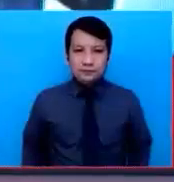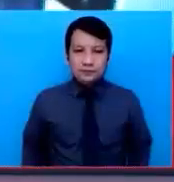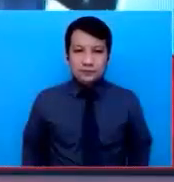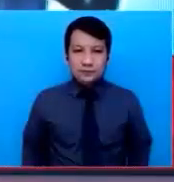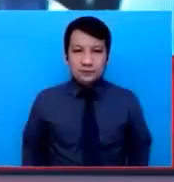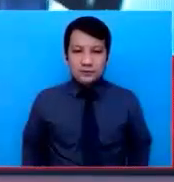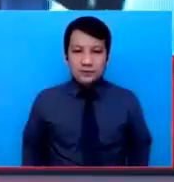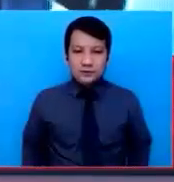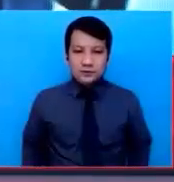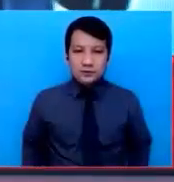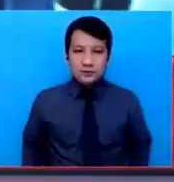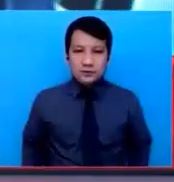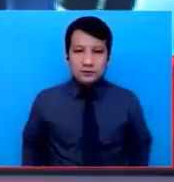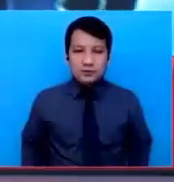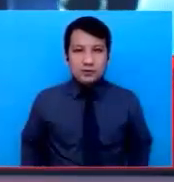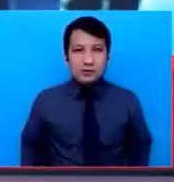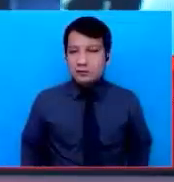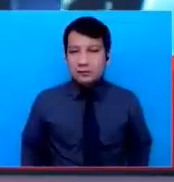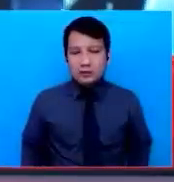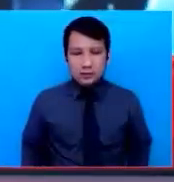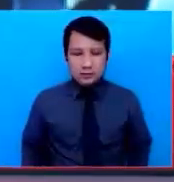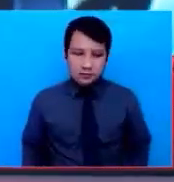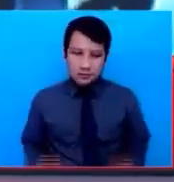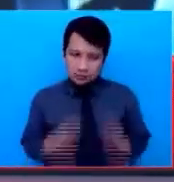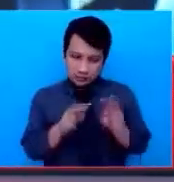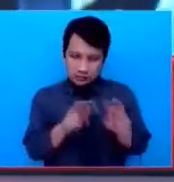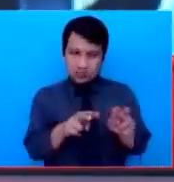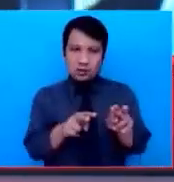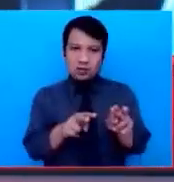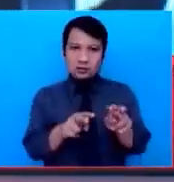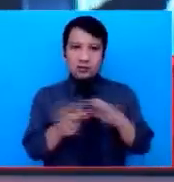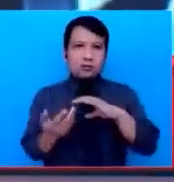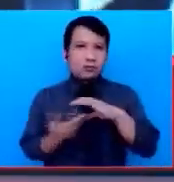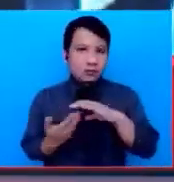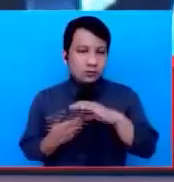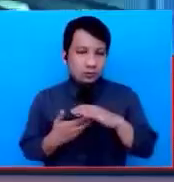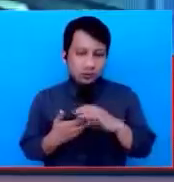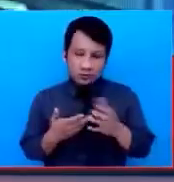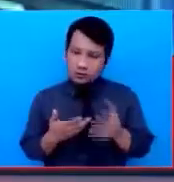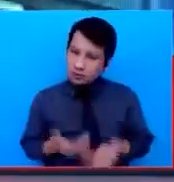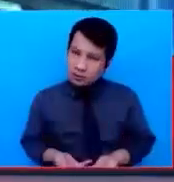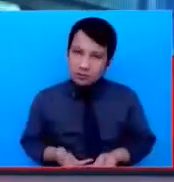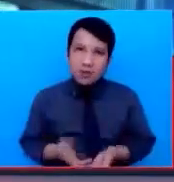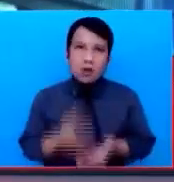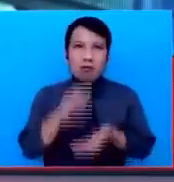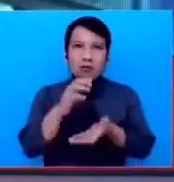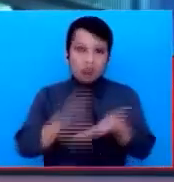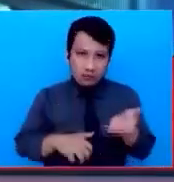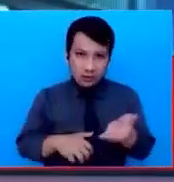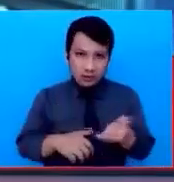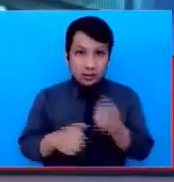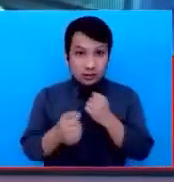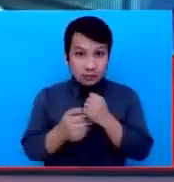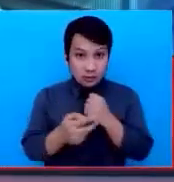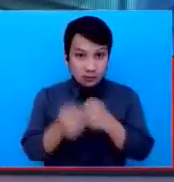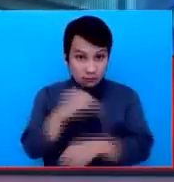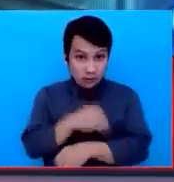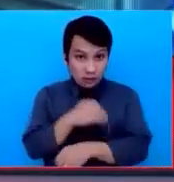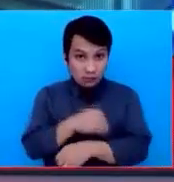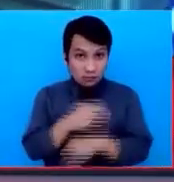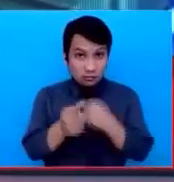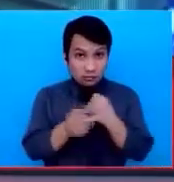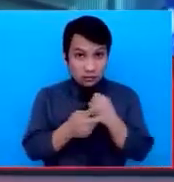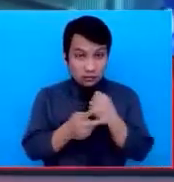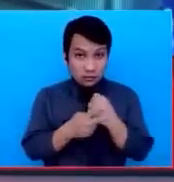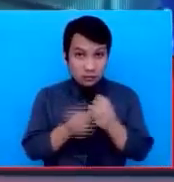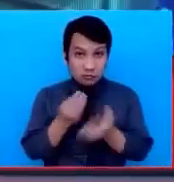Nang lumo ang maraming customer ng isang bangko nang bigla na lang nabawasan ang savings nila sa kanilang bank accounts